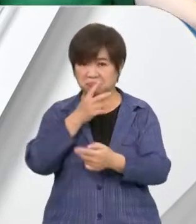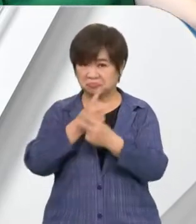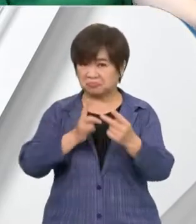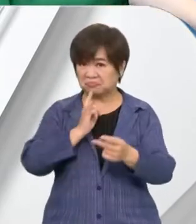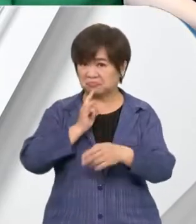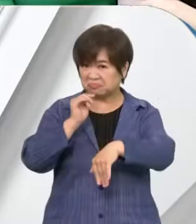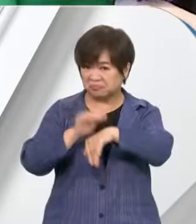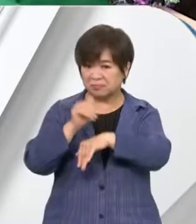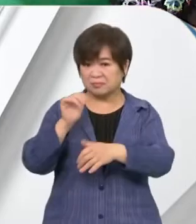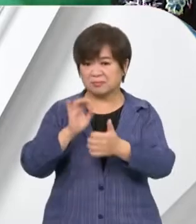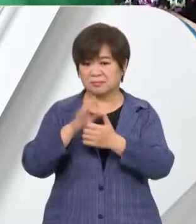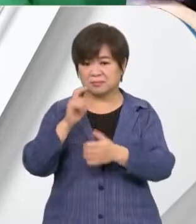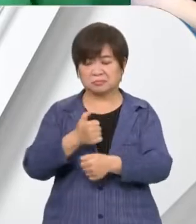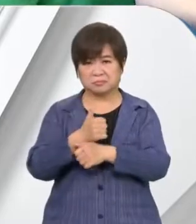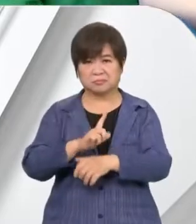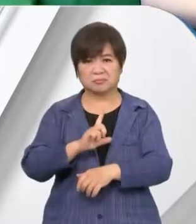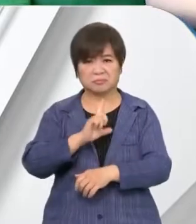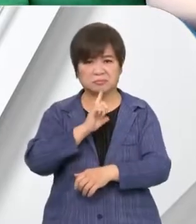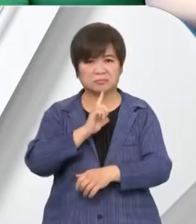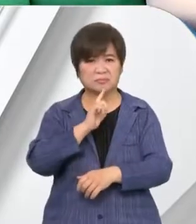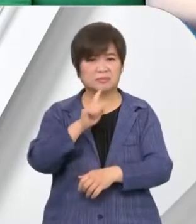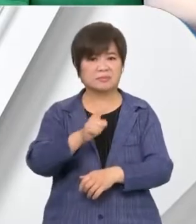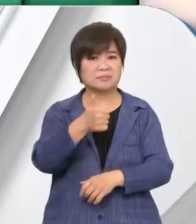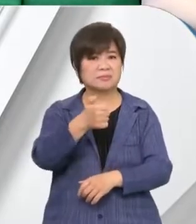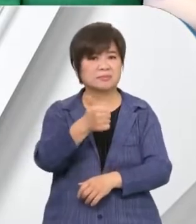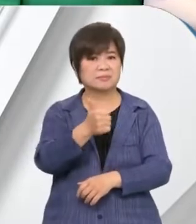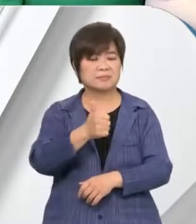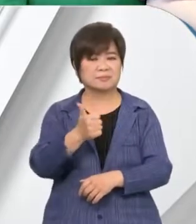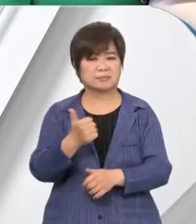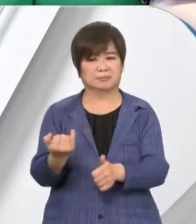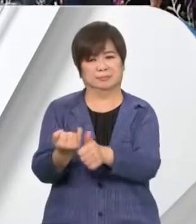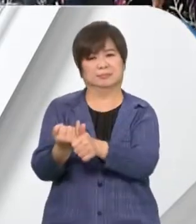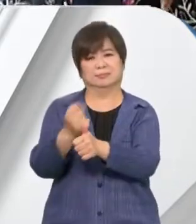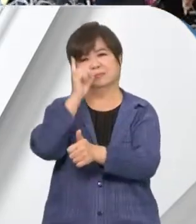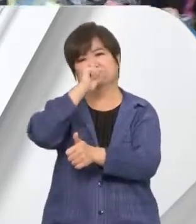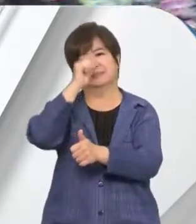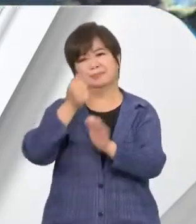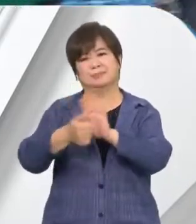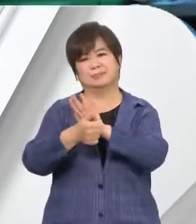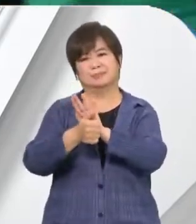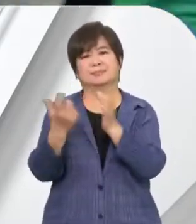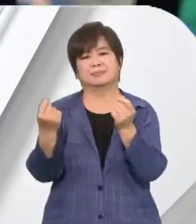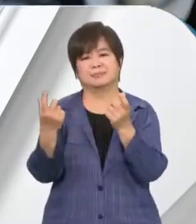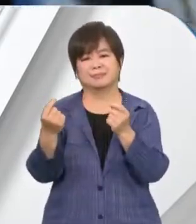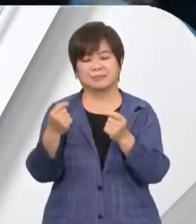中老六今年界冉冉吃气氛，两三年改造两公婆，没有前